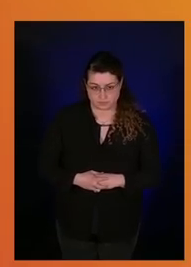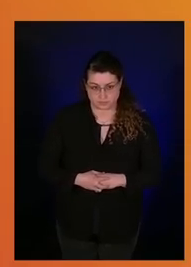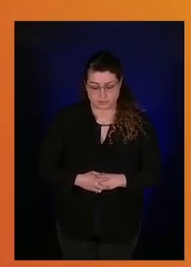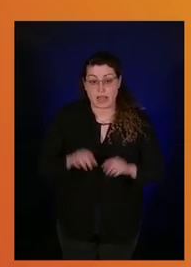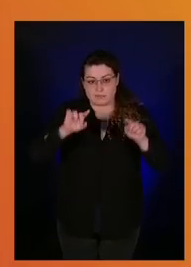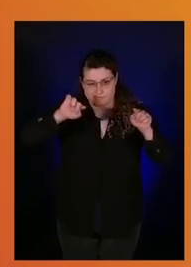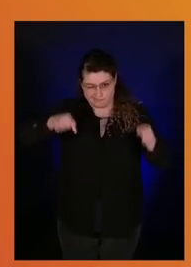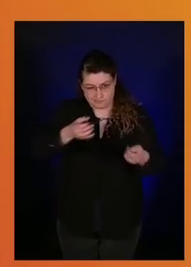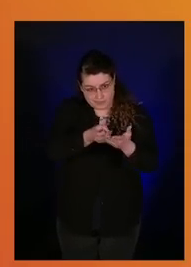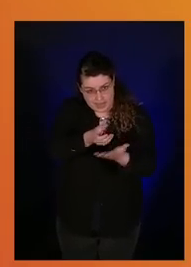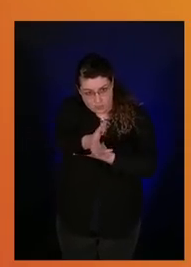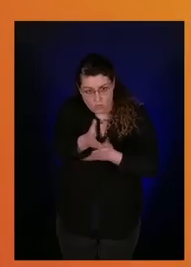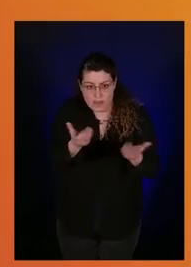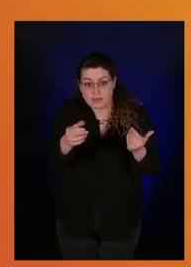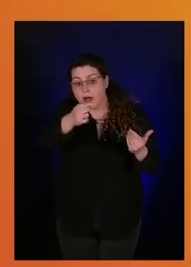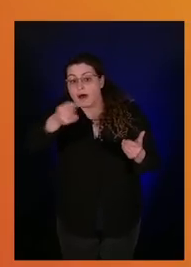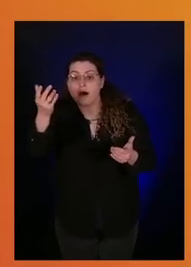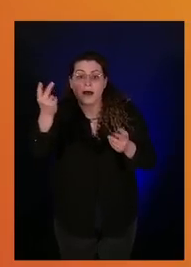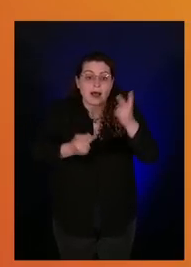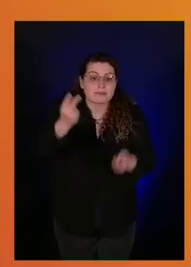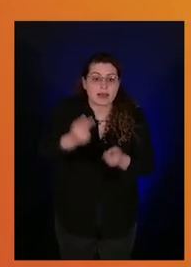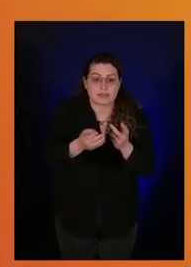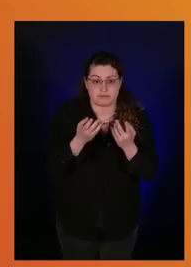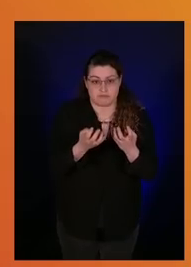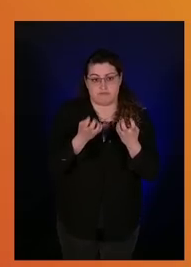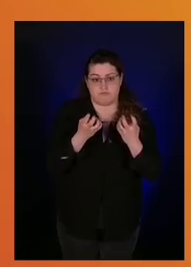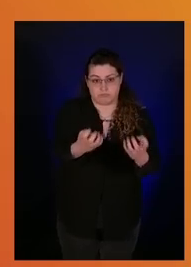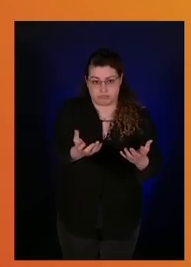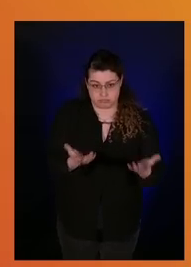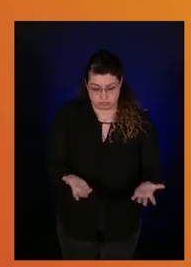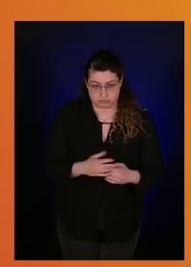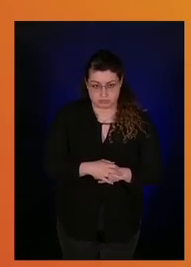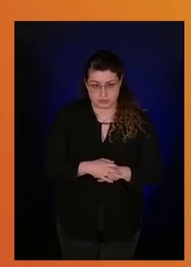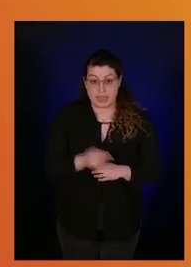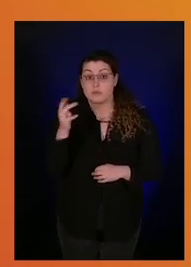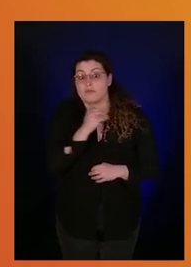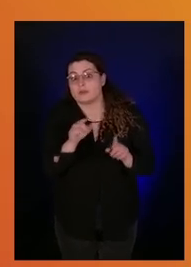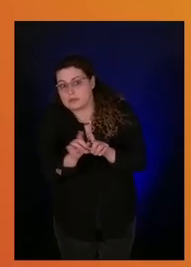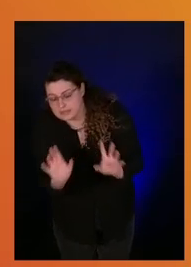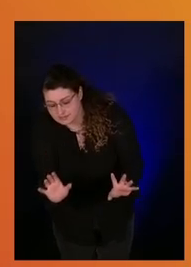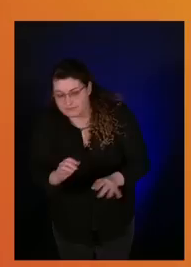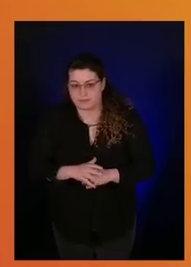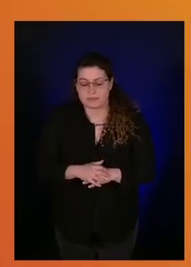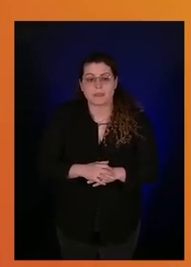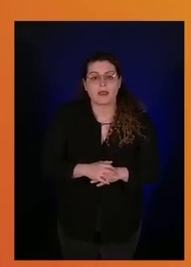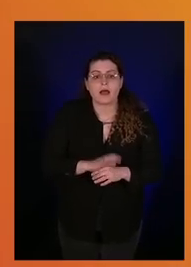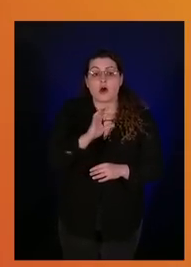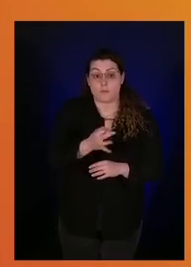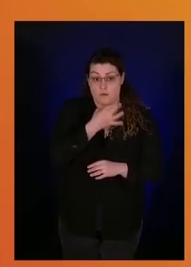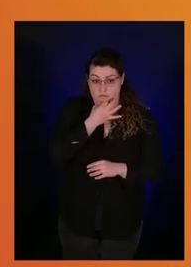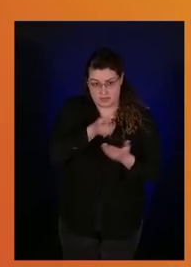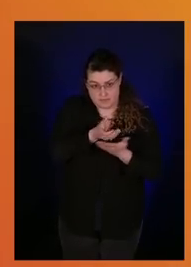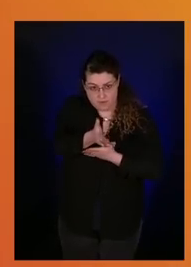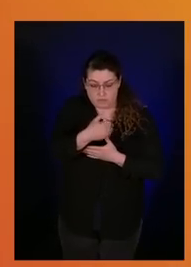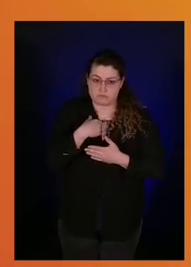Petite annonce, en attendant que tout le monde continue à s'installer dans les meilleures conditions possibles et le plus rapidement, nous annonçons que la clôture des